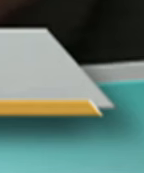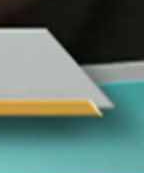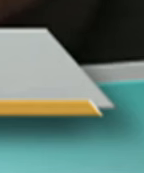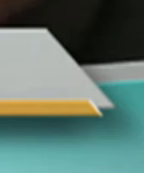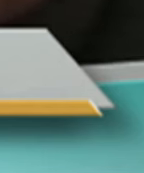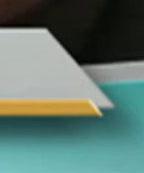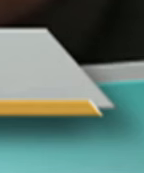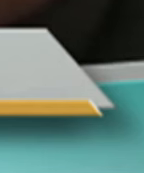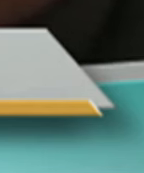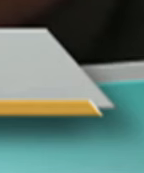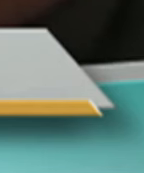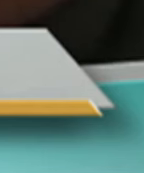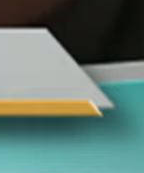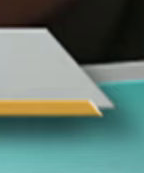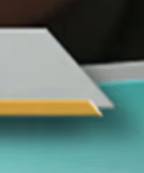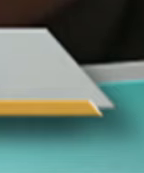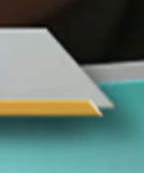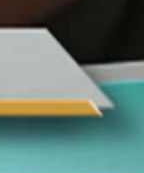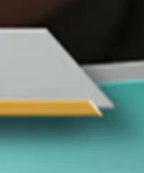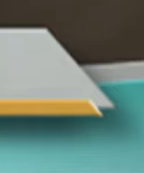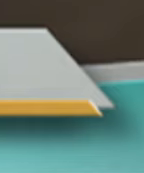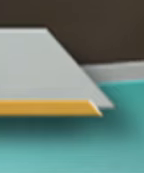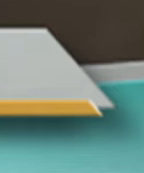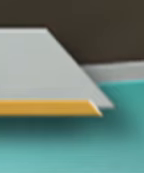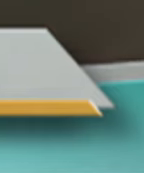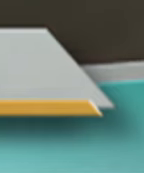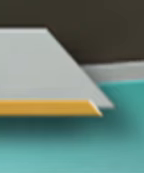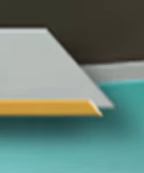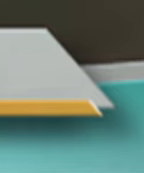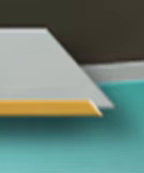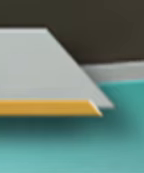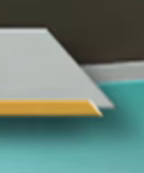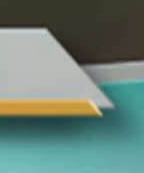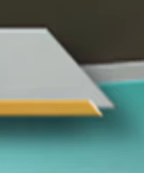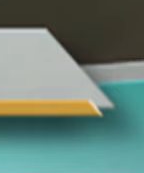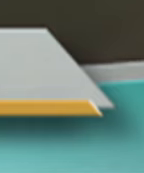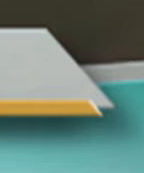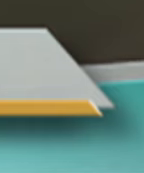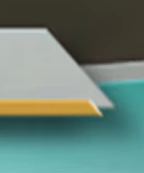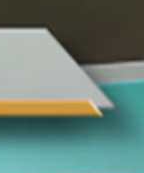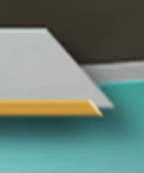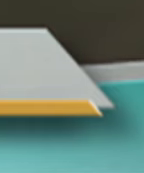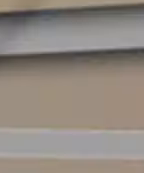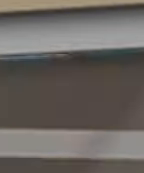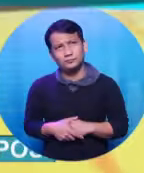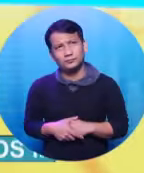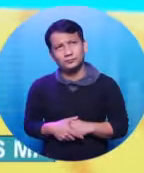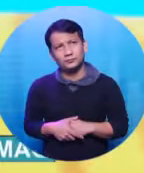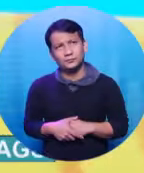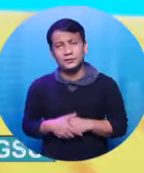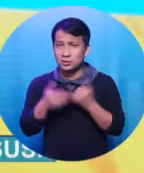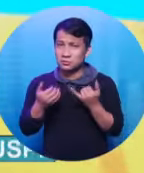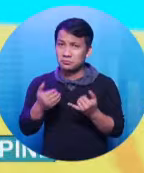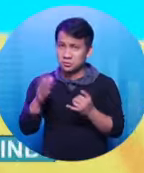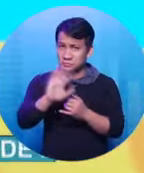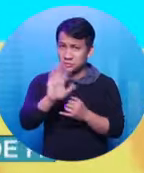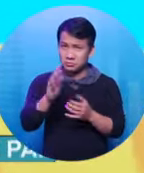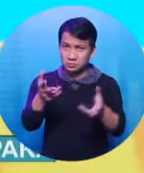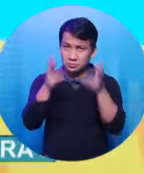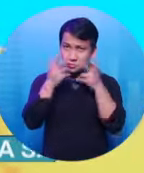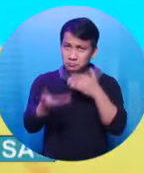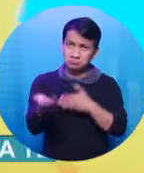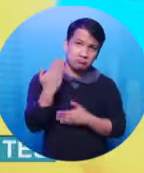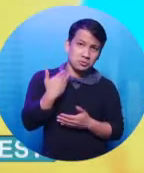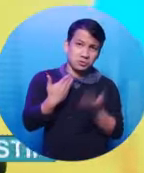mo sa akin. Sana makonsensya ka, sana makulong ka habang buhay. Mga netizens, sali na